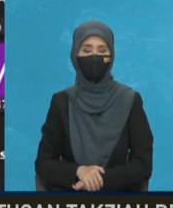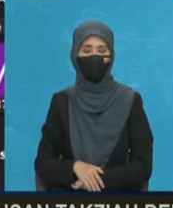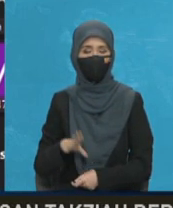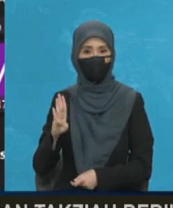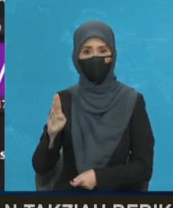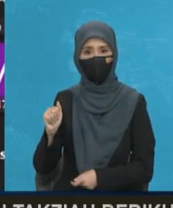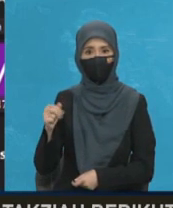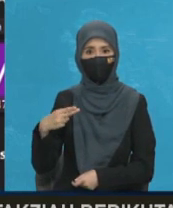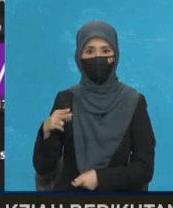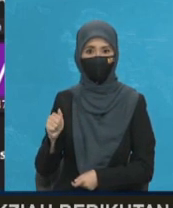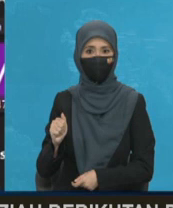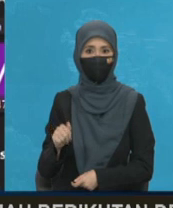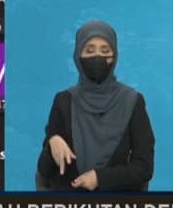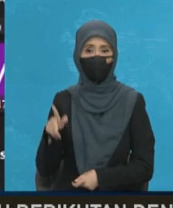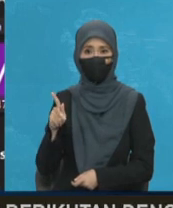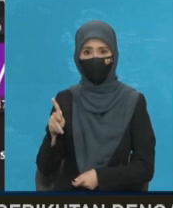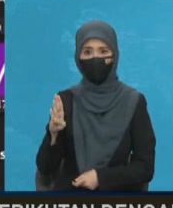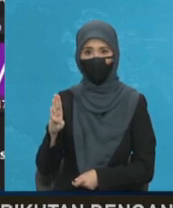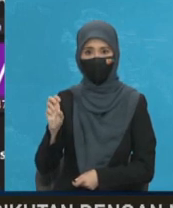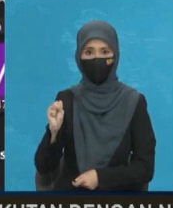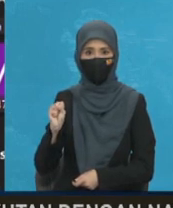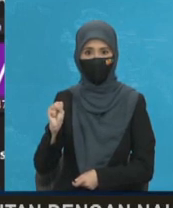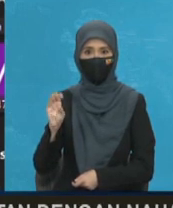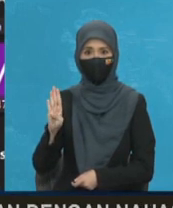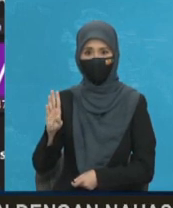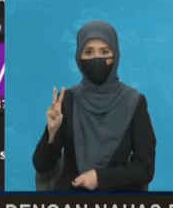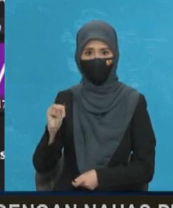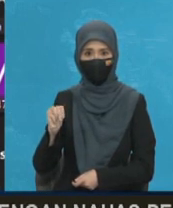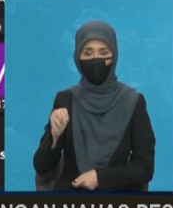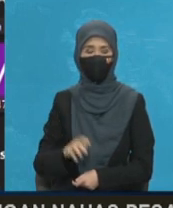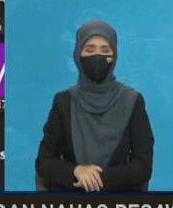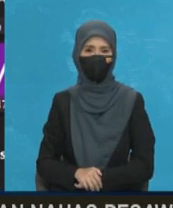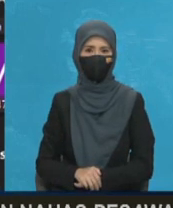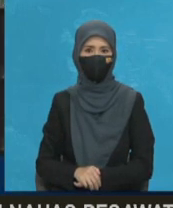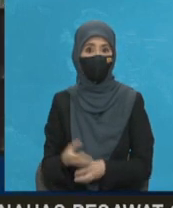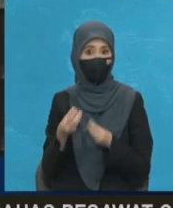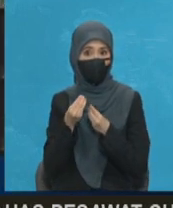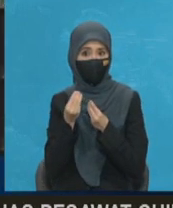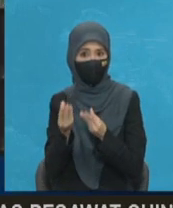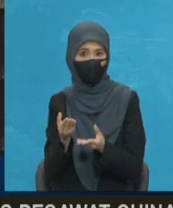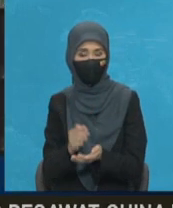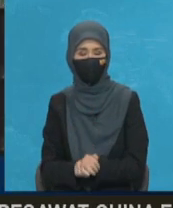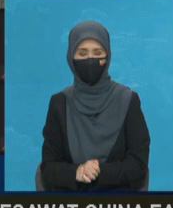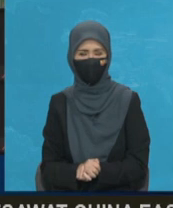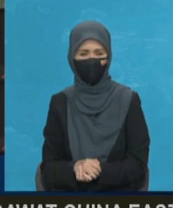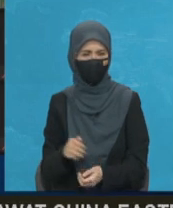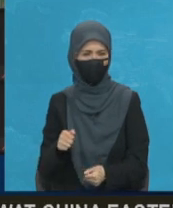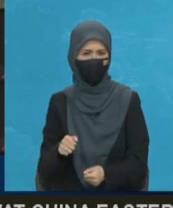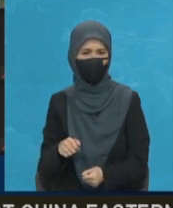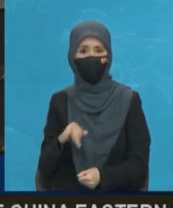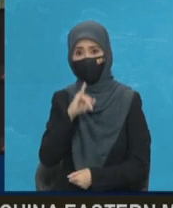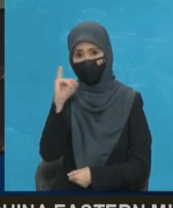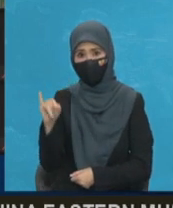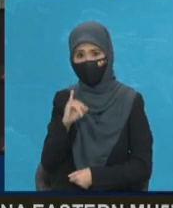bangsa ke FB SBM dilaksanakan secara besirih dengan pembentangan kertas kerja pada setiap isnin dan Rabu